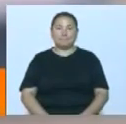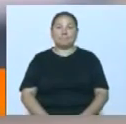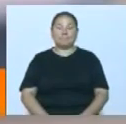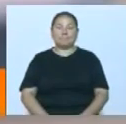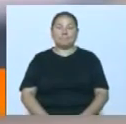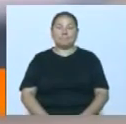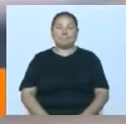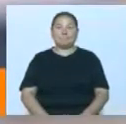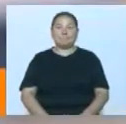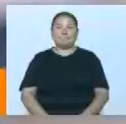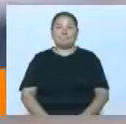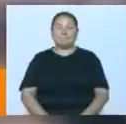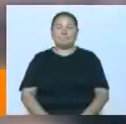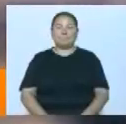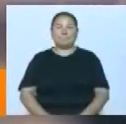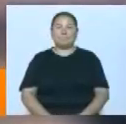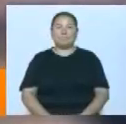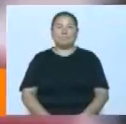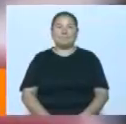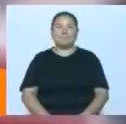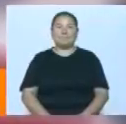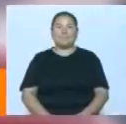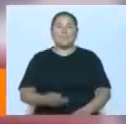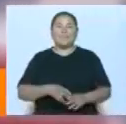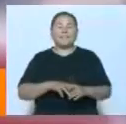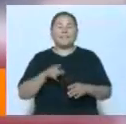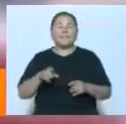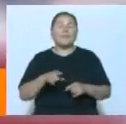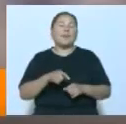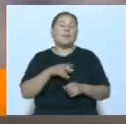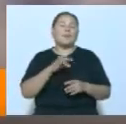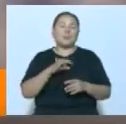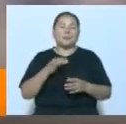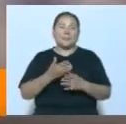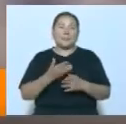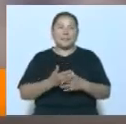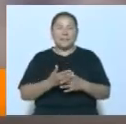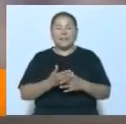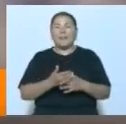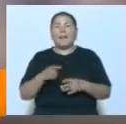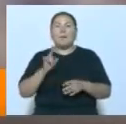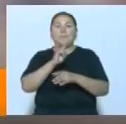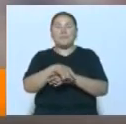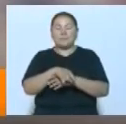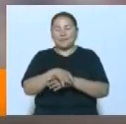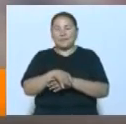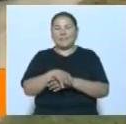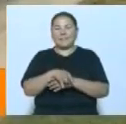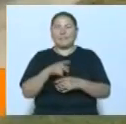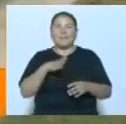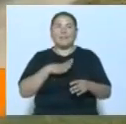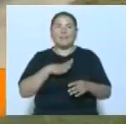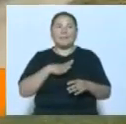Полагаясь на эффективную рекламу, люди отправляли на счета блогера с большой аудиторией сотни тысяч тенге. Теперь обманутые требуют наказать не